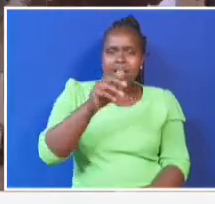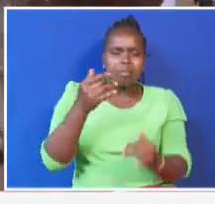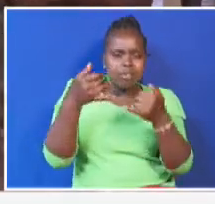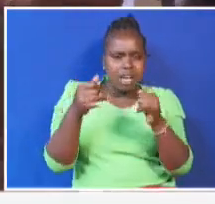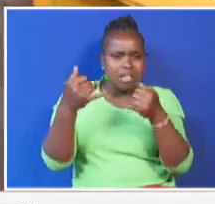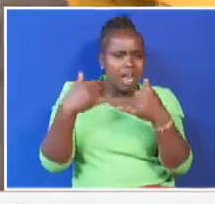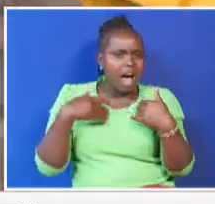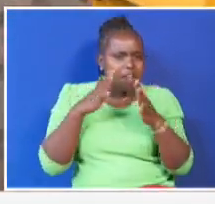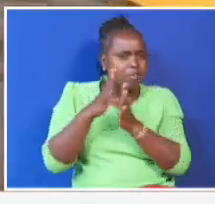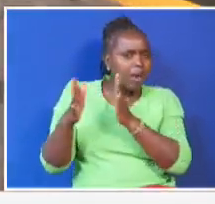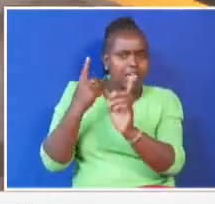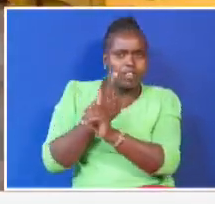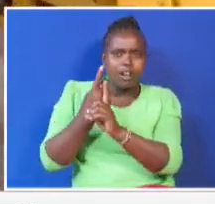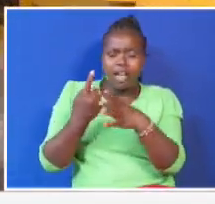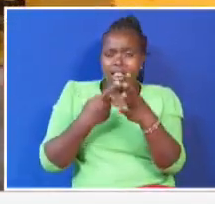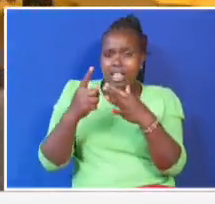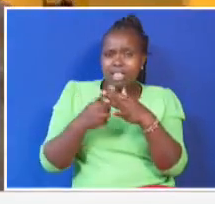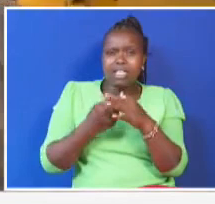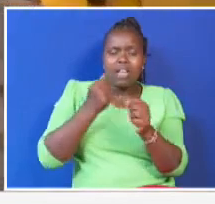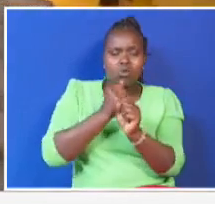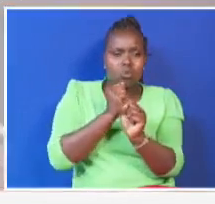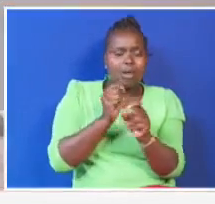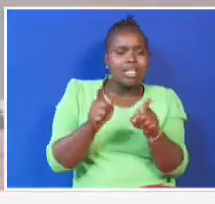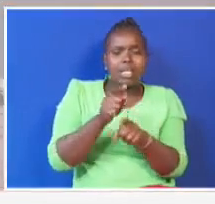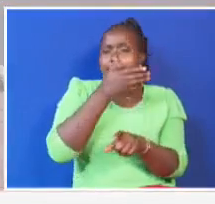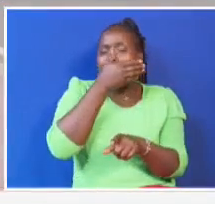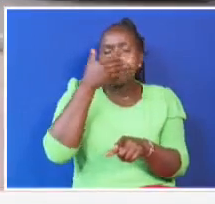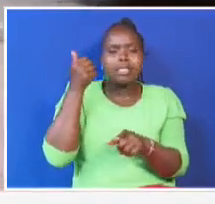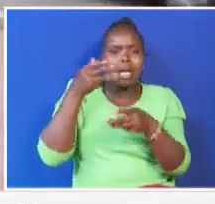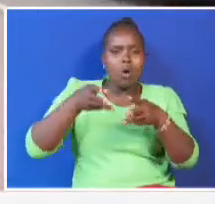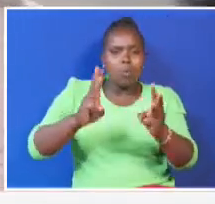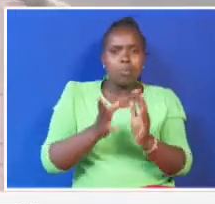mikakati imewekwa na kuanza kutekelezwa ili kuimarisha na kuboresha hali.